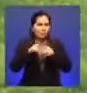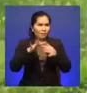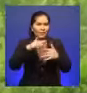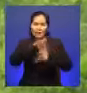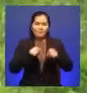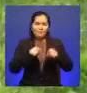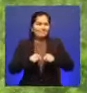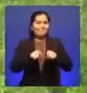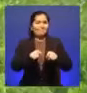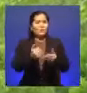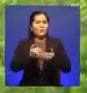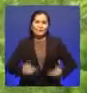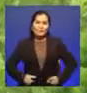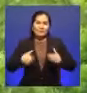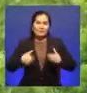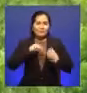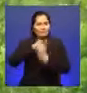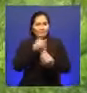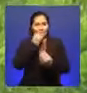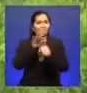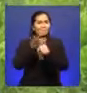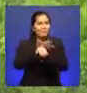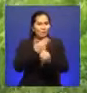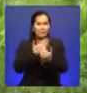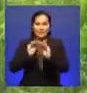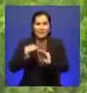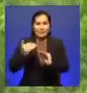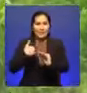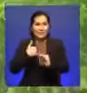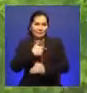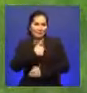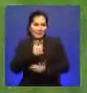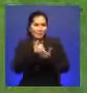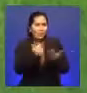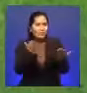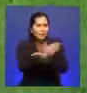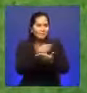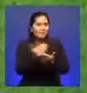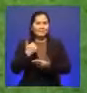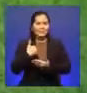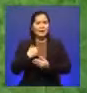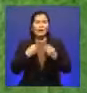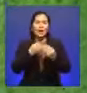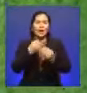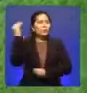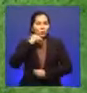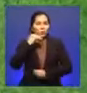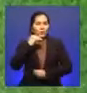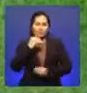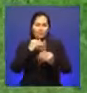ร้างชีวิตที่พอมีพอกินพอเก็บและไม่ลืมที่จะแบ่งปันสร้างทุกๆวันให้เป็นวันแห่งการ